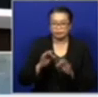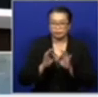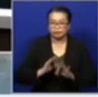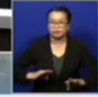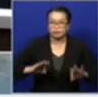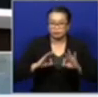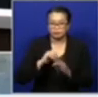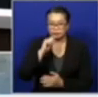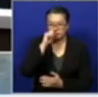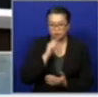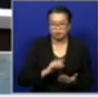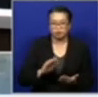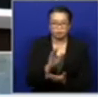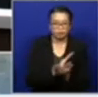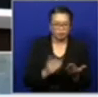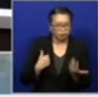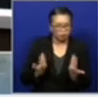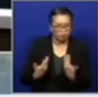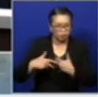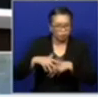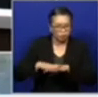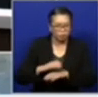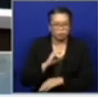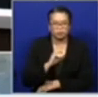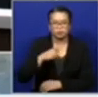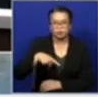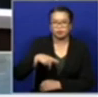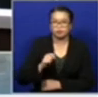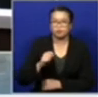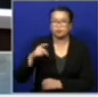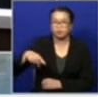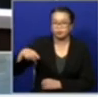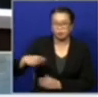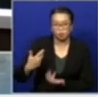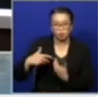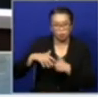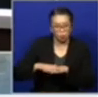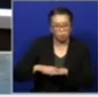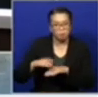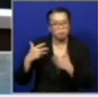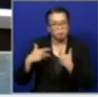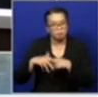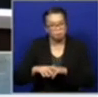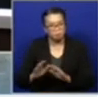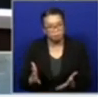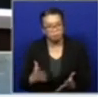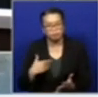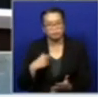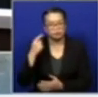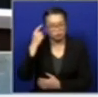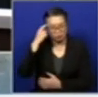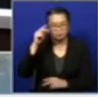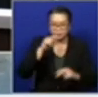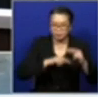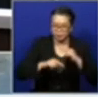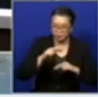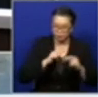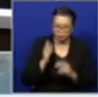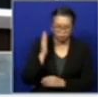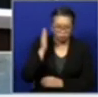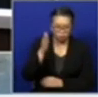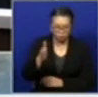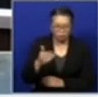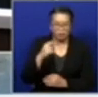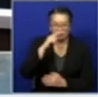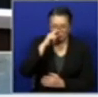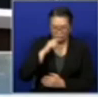ะแต่ว่าถ้าหากมีการตั้งกรรมาธิการศึกษาขึ้นดิฉันก็จะขอหารือในชั้นกรรมาธิการต่อไปอย่างไรก็ดีค่ะดิฉันคิดว่